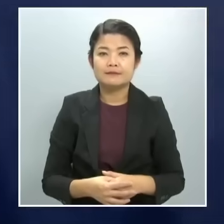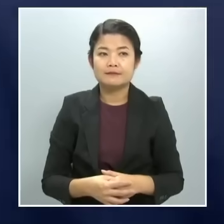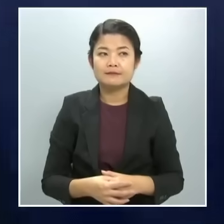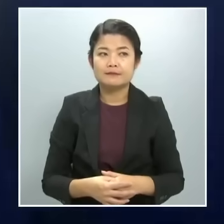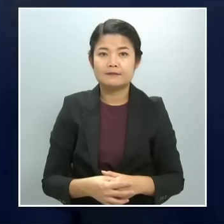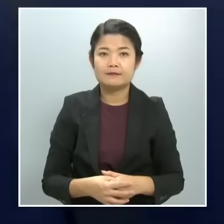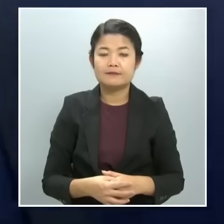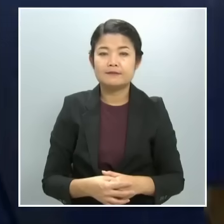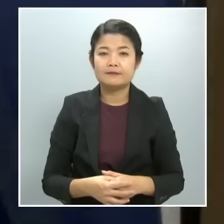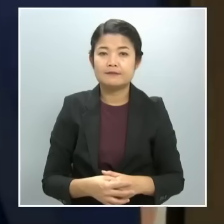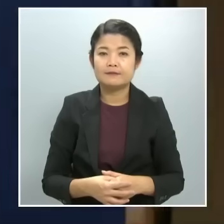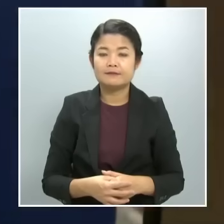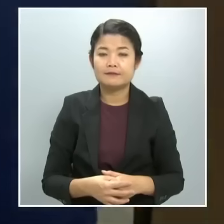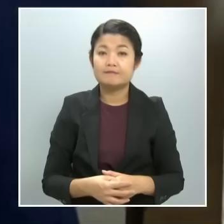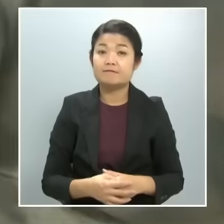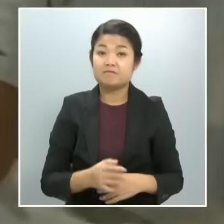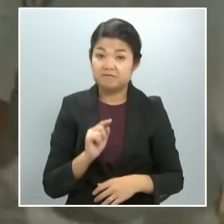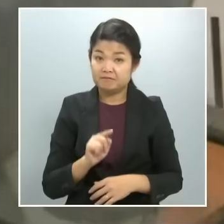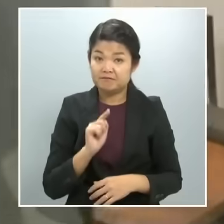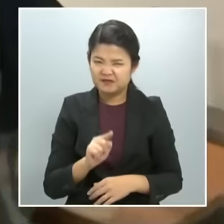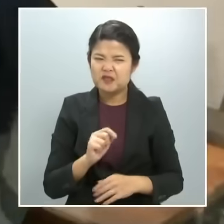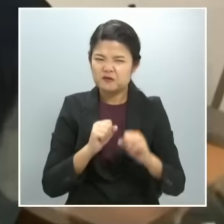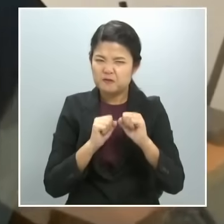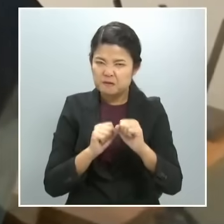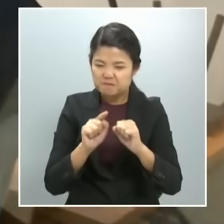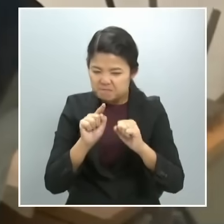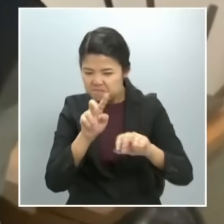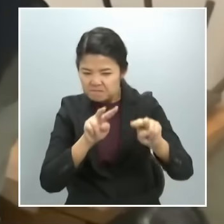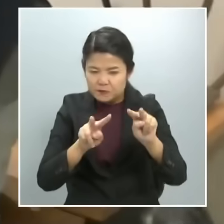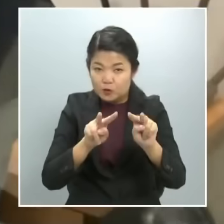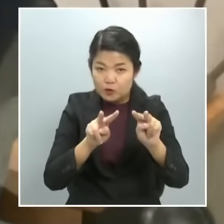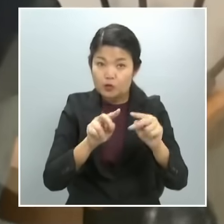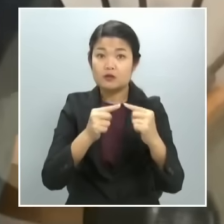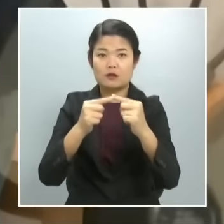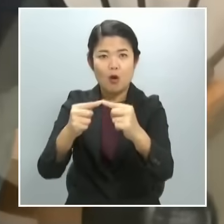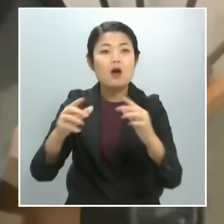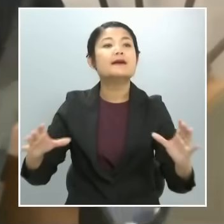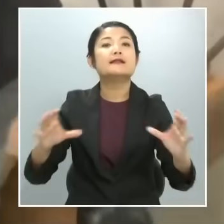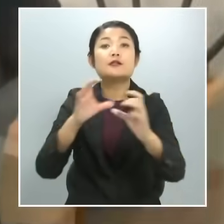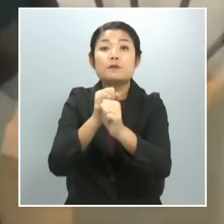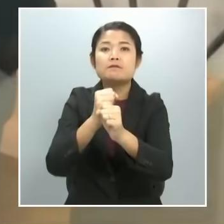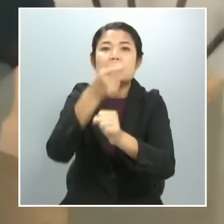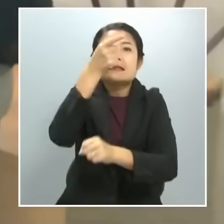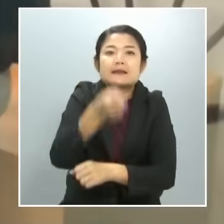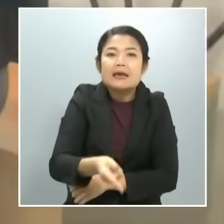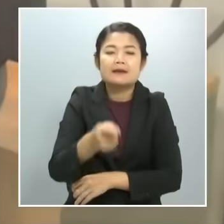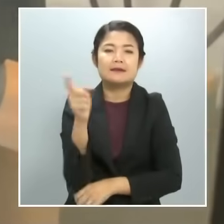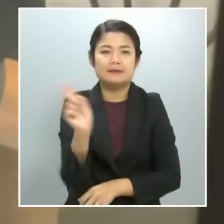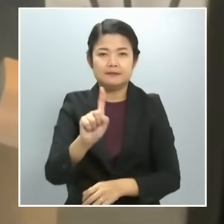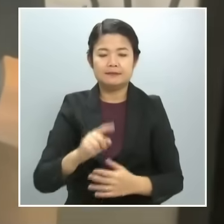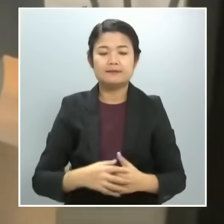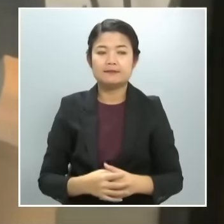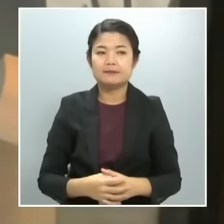เรื่องนี้นี่ก็เรียกว่าเป็นเรื่องที่จะต้องตามกันดูเลยนะครับว่าตกลงแล้วเนี่ยข้อเท็จจริงมันอยู่ตรงไหนกันแน่เนี่ยนะ